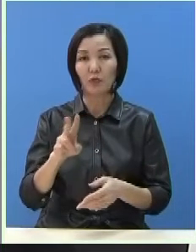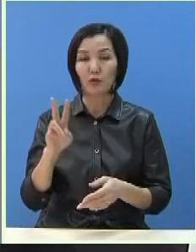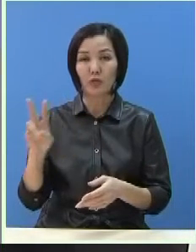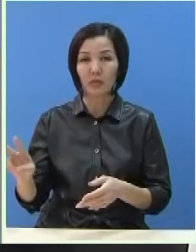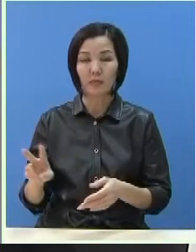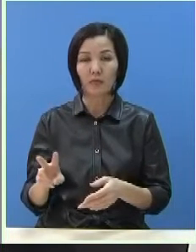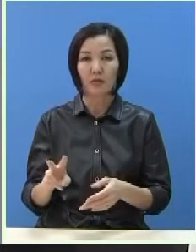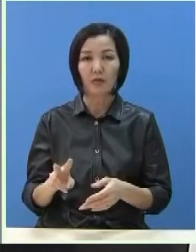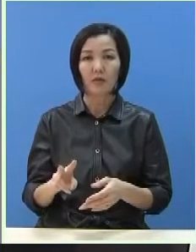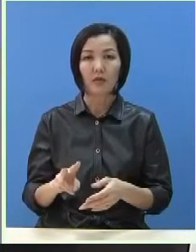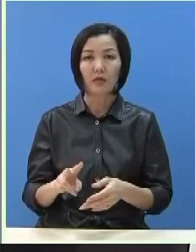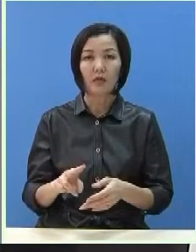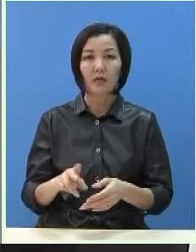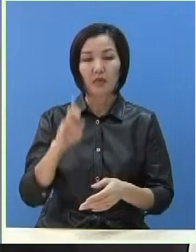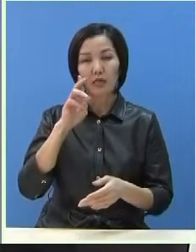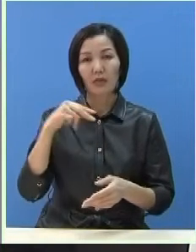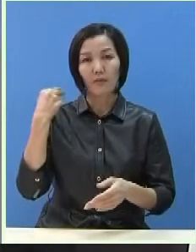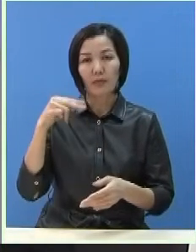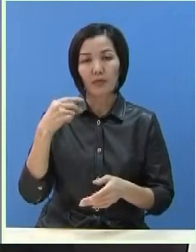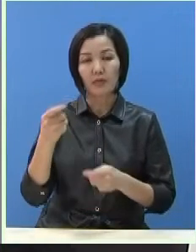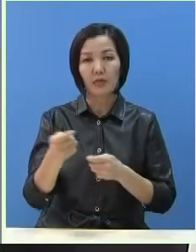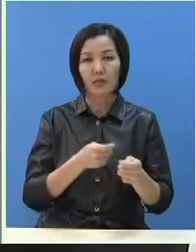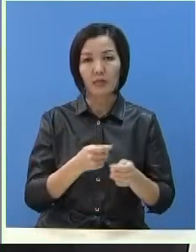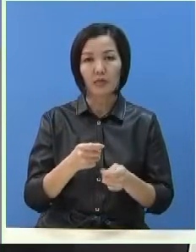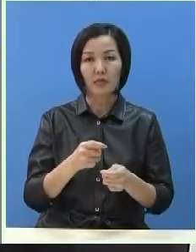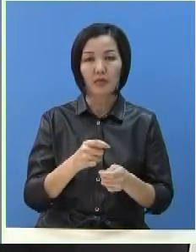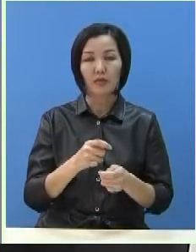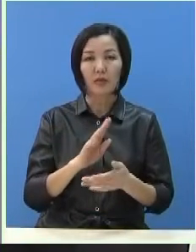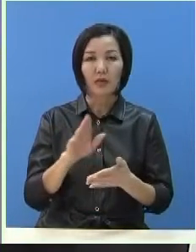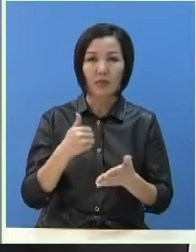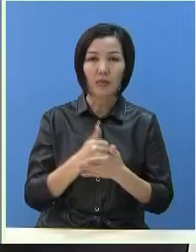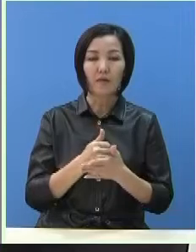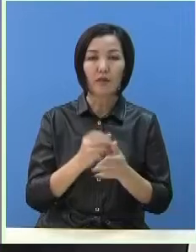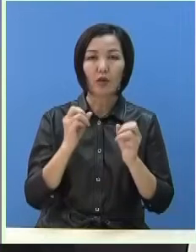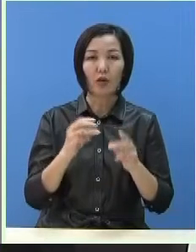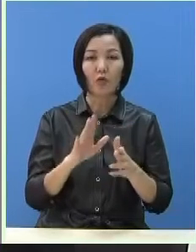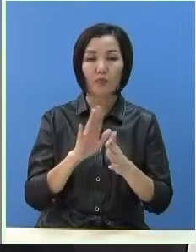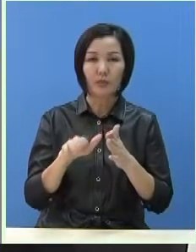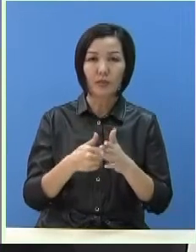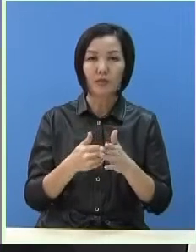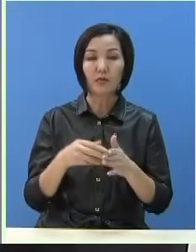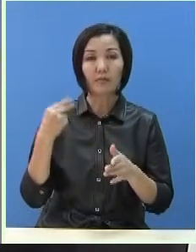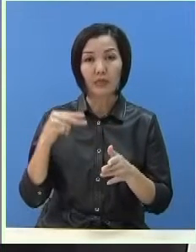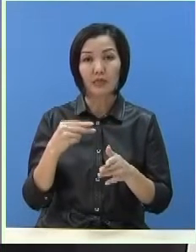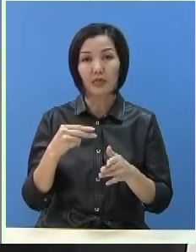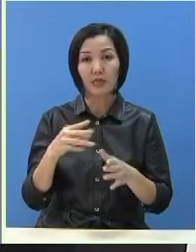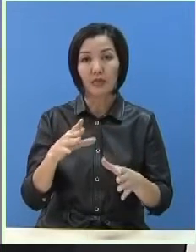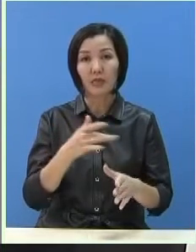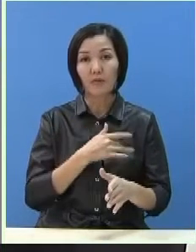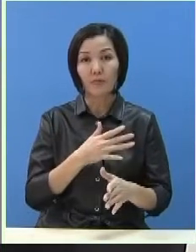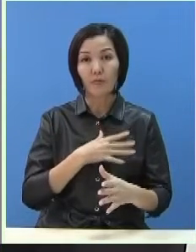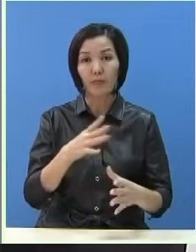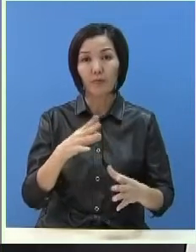басқарып отырған президенттің қолында болу керек негізі. Енді осы тұрғыдан алғанда бұл енгізілген